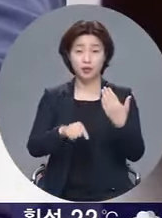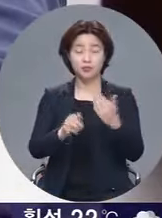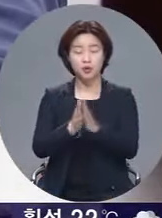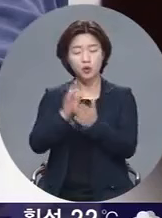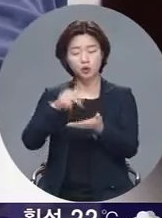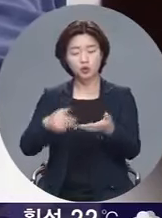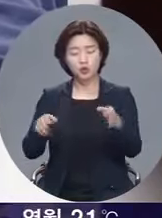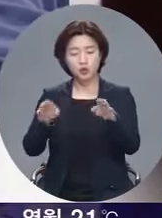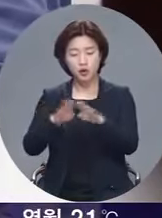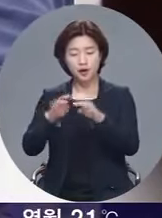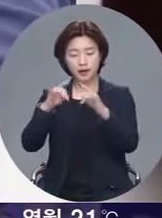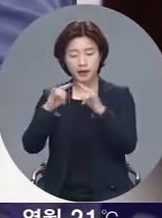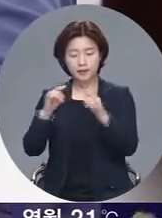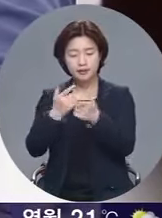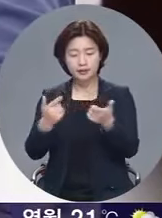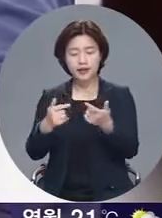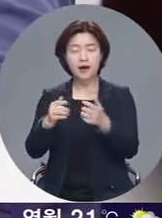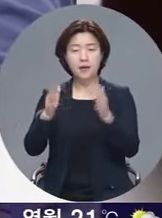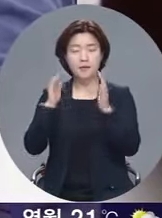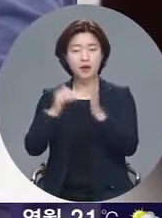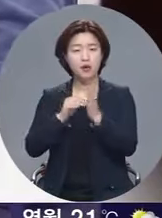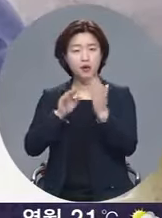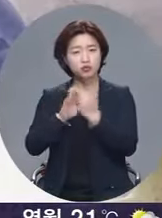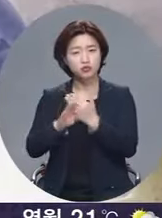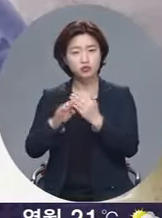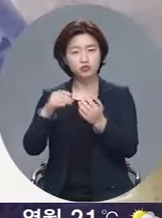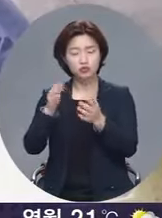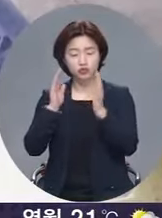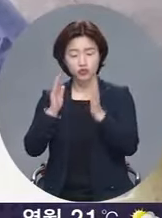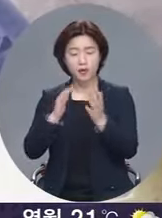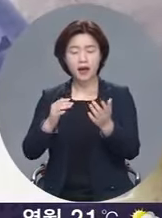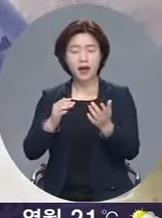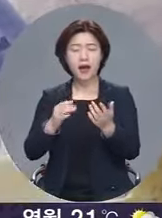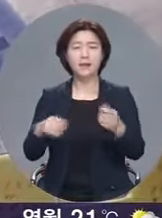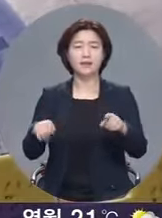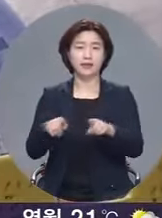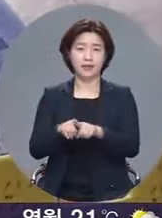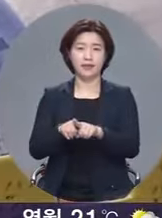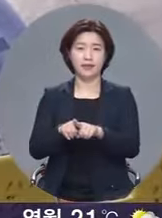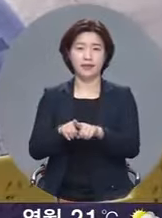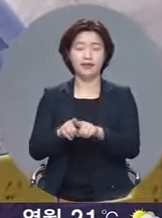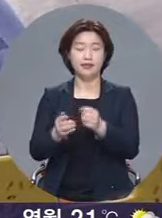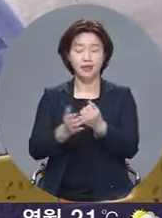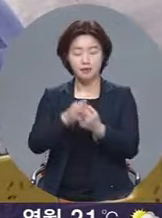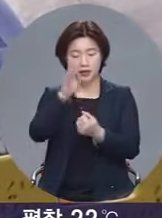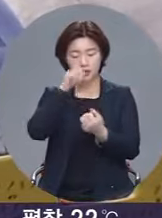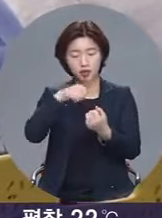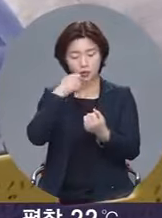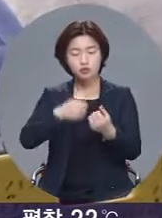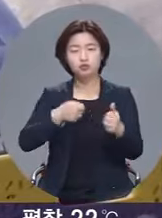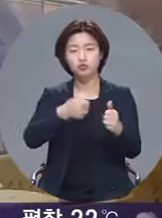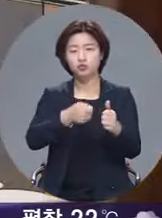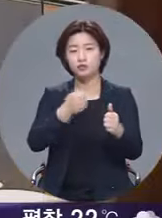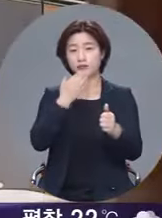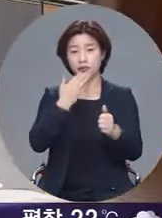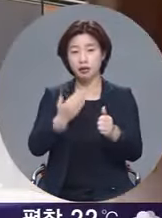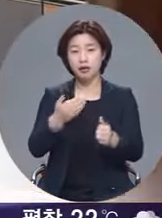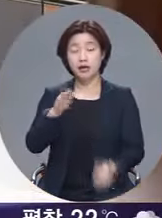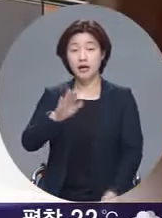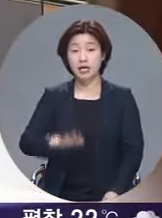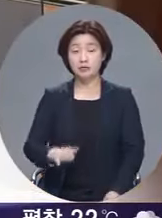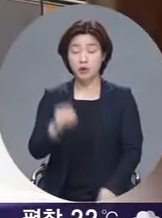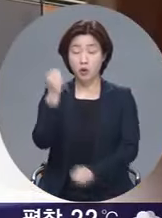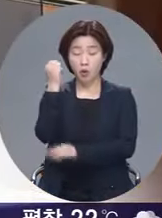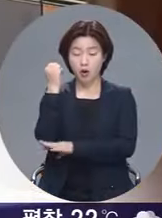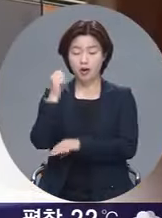프로그램과 방과 후 수업을 중복 운영하면서 점심 예산까지 충당하고 있는 겁니다. 하지만 방학 중 늘봄학교는